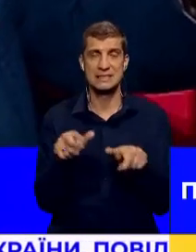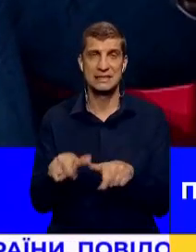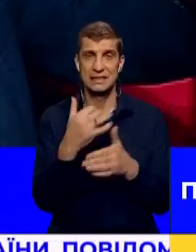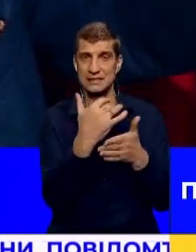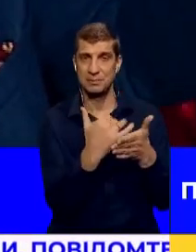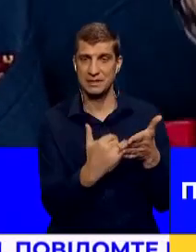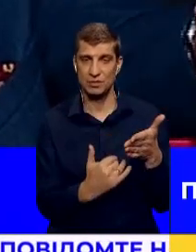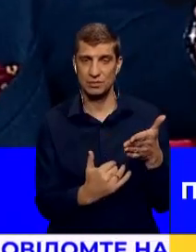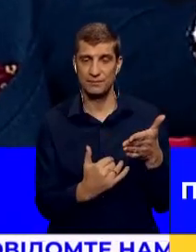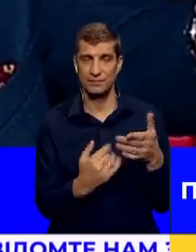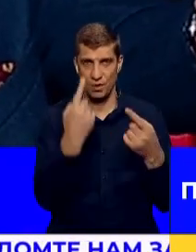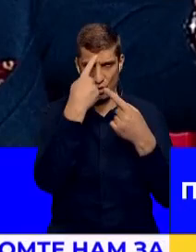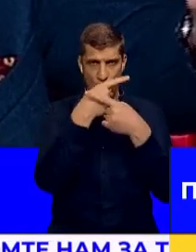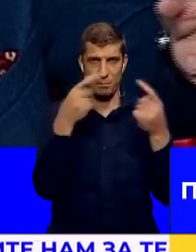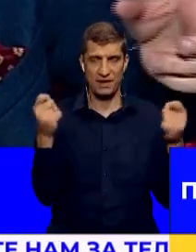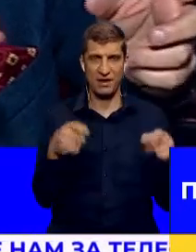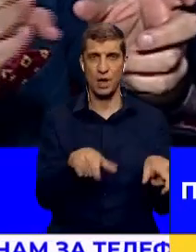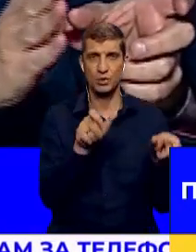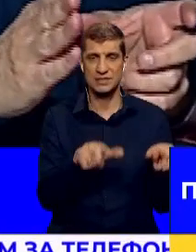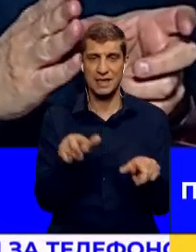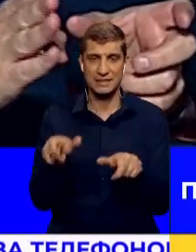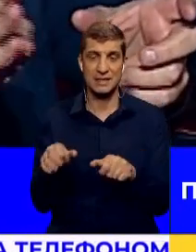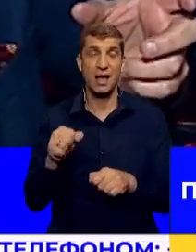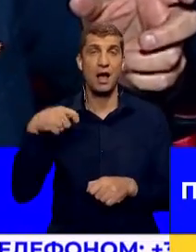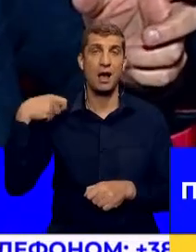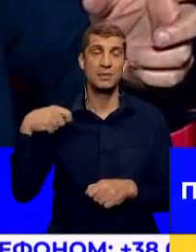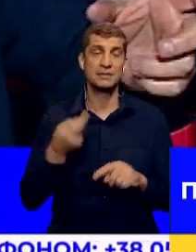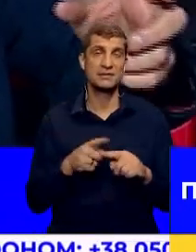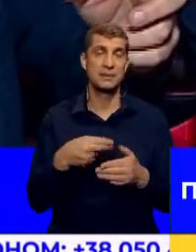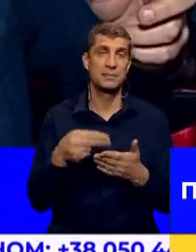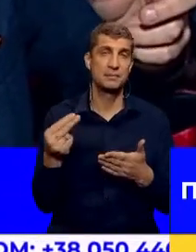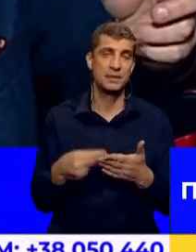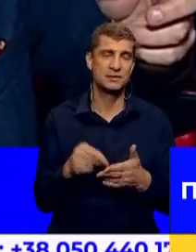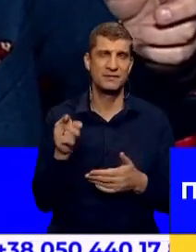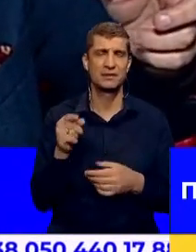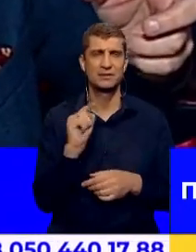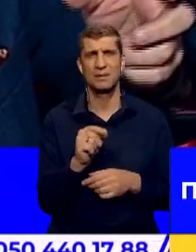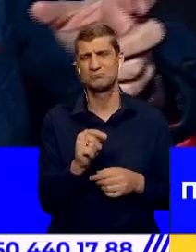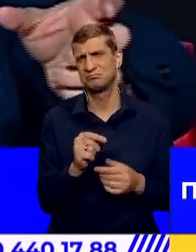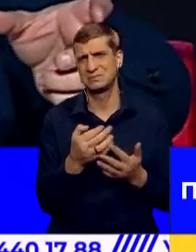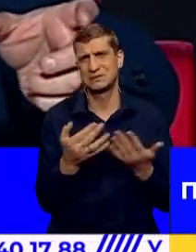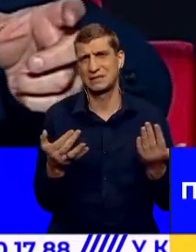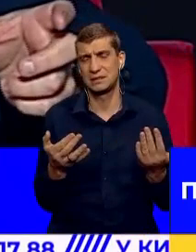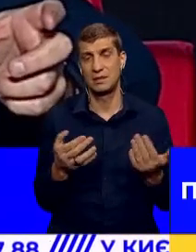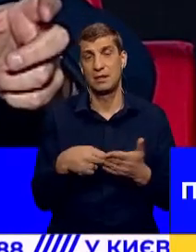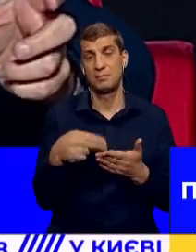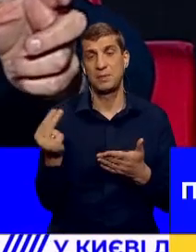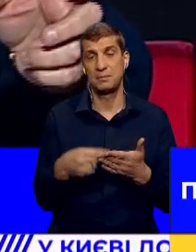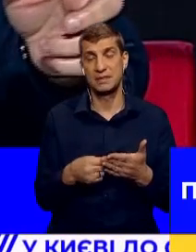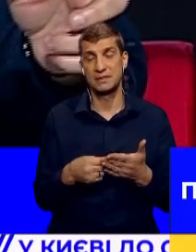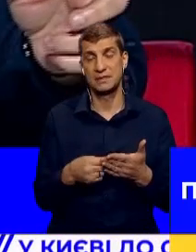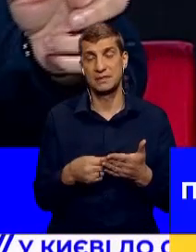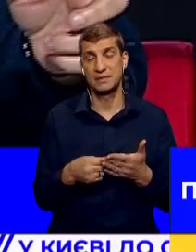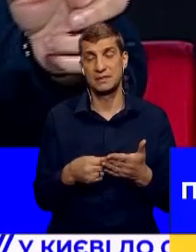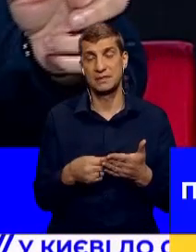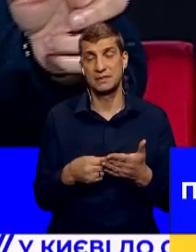список, об'являють санкції, а президент це підписує, він там за різними, підписує, наприклад,